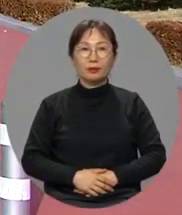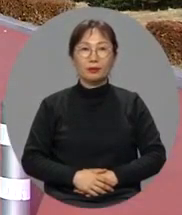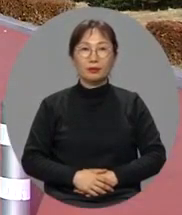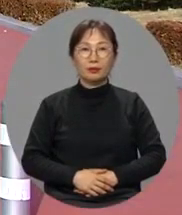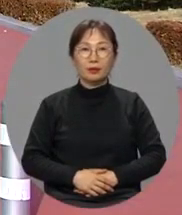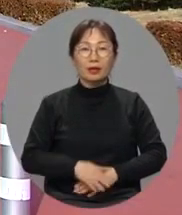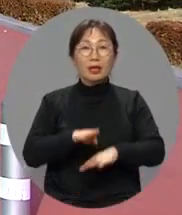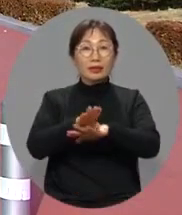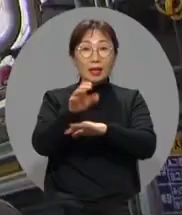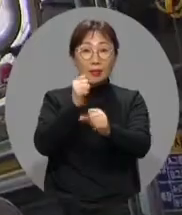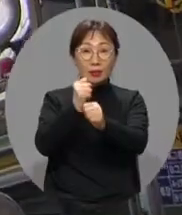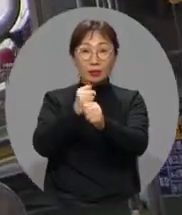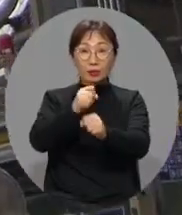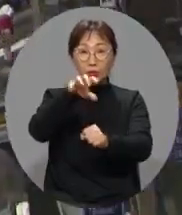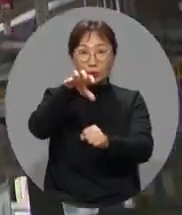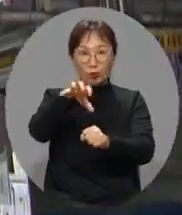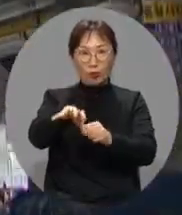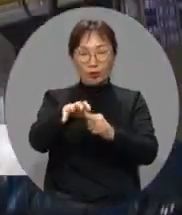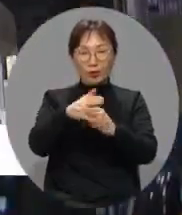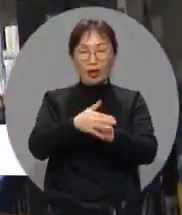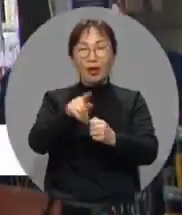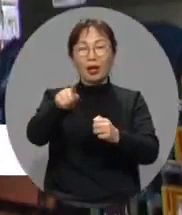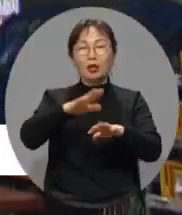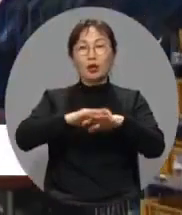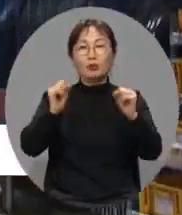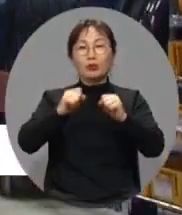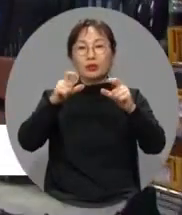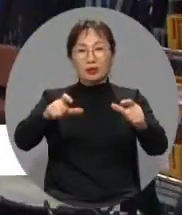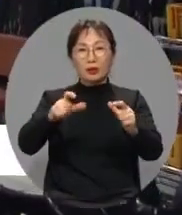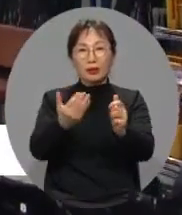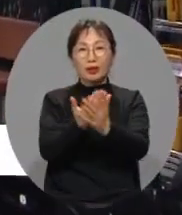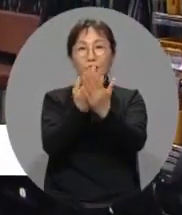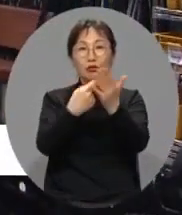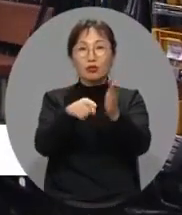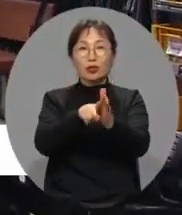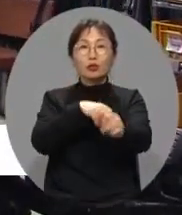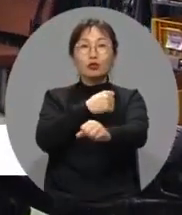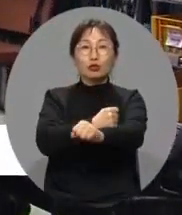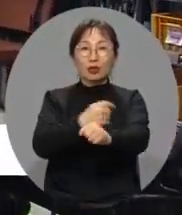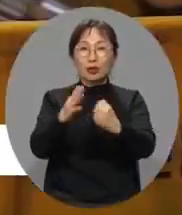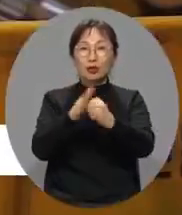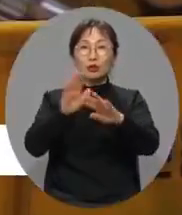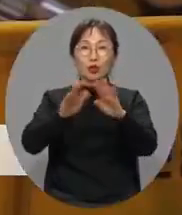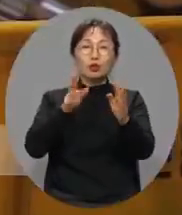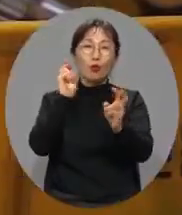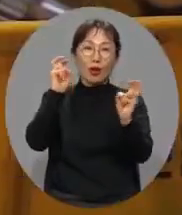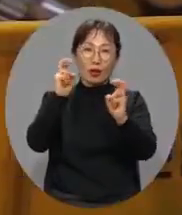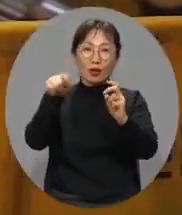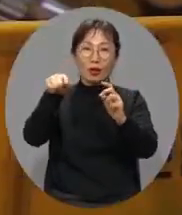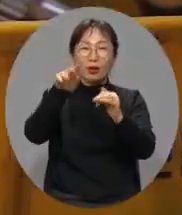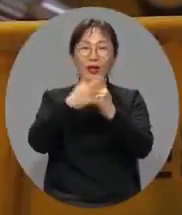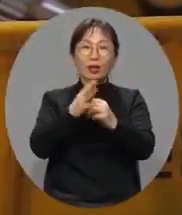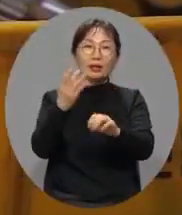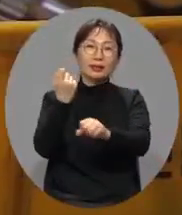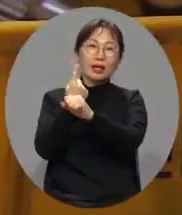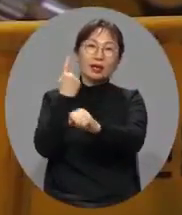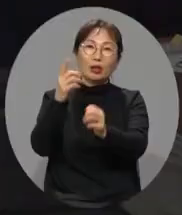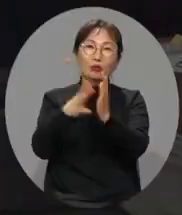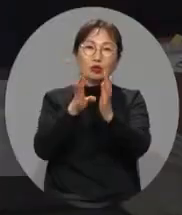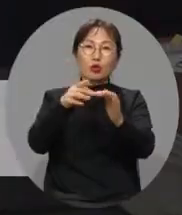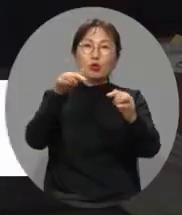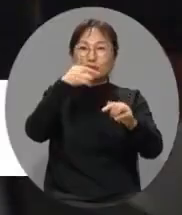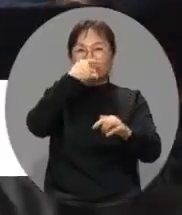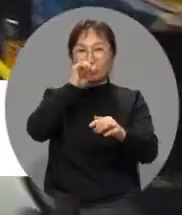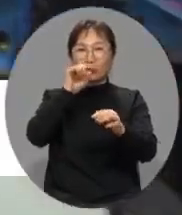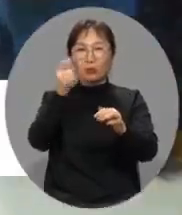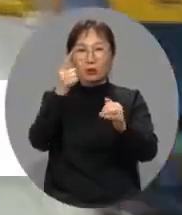등 상용차를 만들어 도내 제조업 생산을 떠받치는 현대차 전주공장. 지난해 부품이 바닥나 공장을